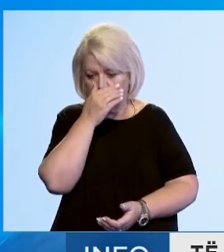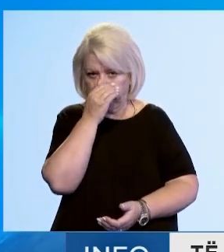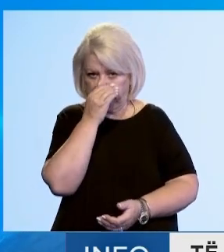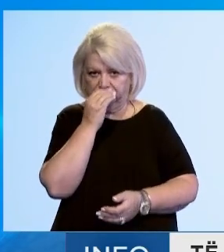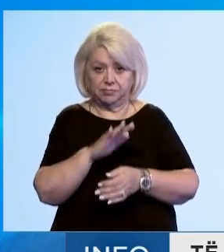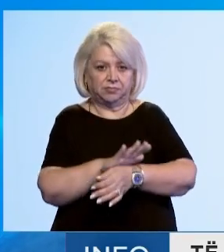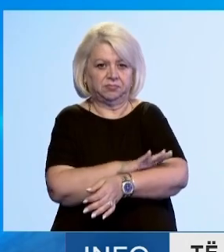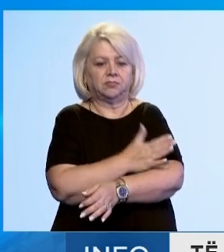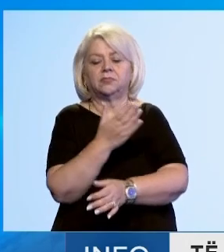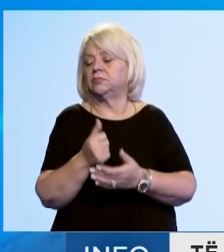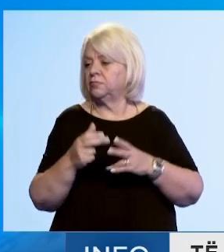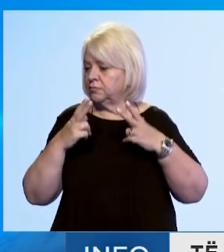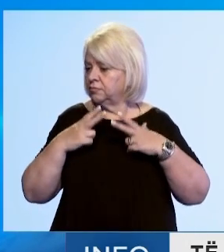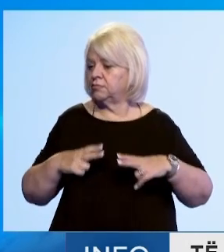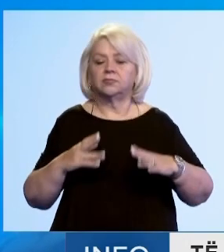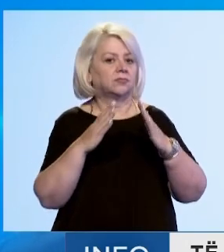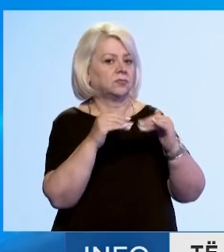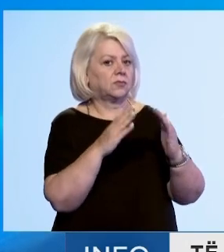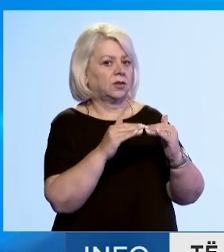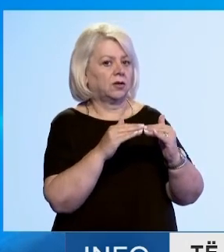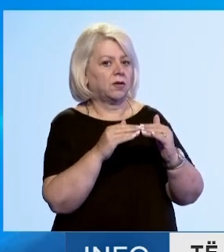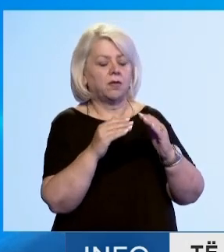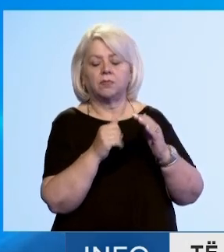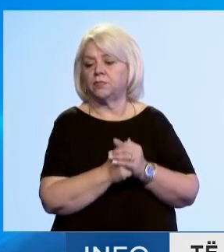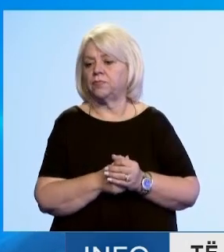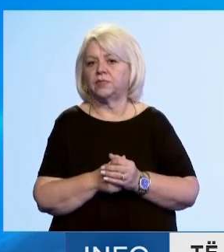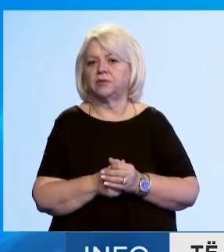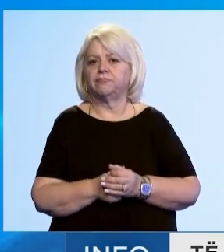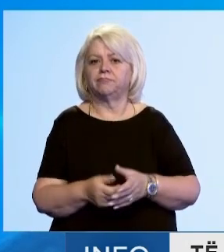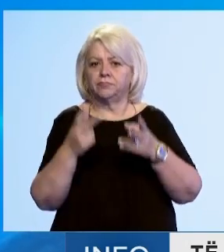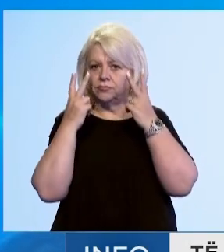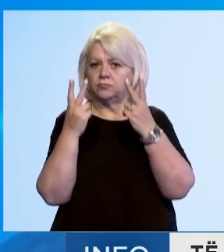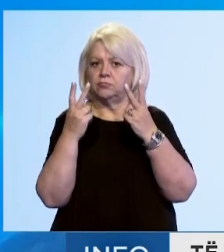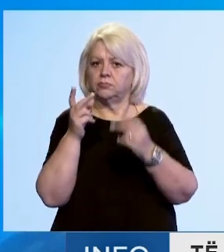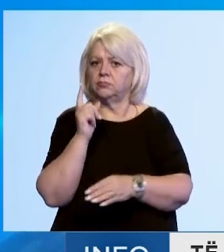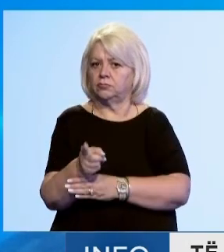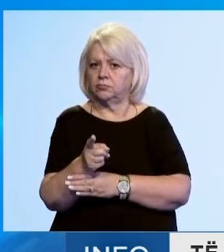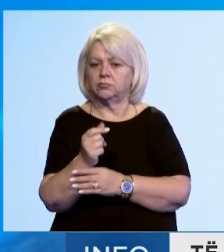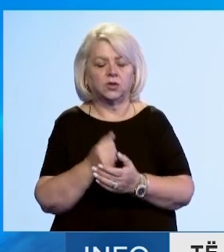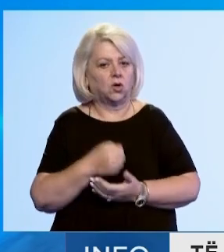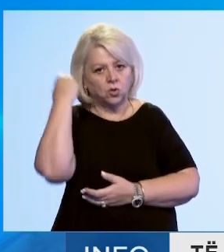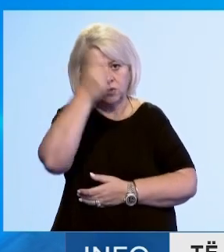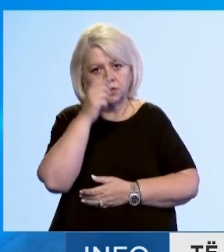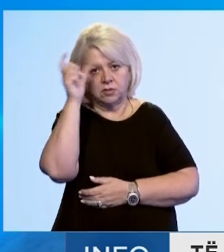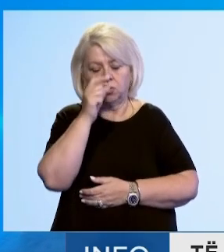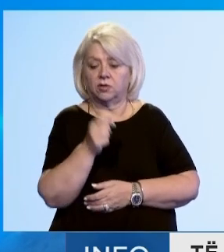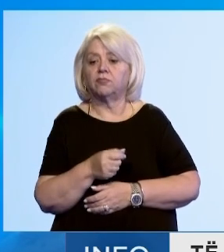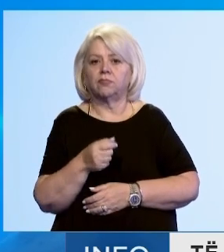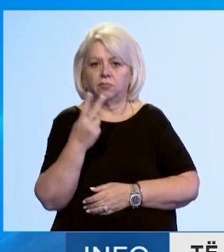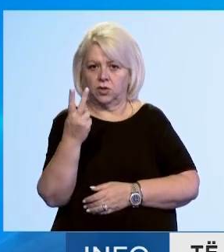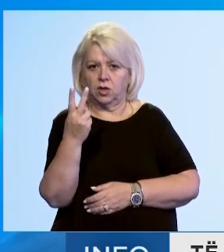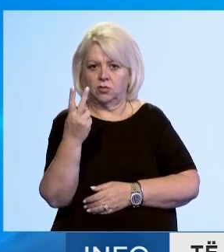bindjen se stabiliteti rajonal në Ballkanin Perëndimor është element i domosdoshëm, Kosova dhe Serbia janë